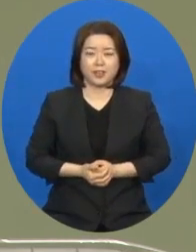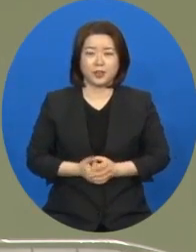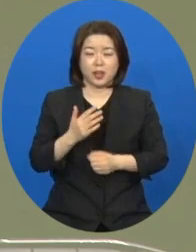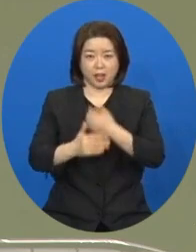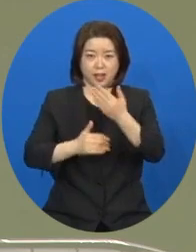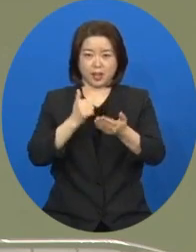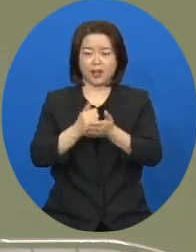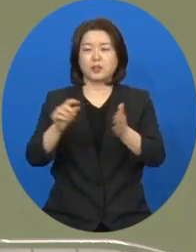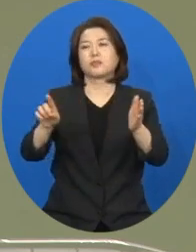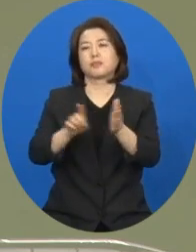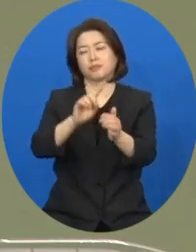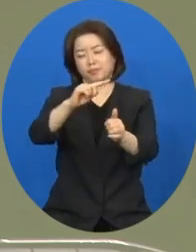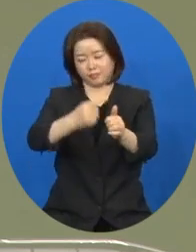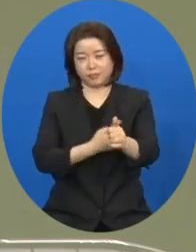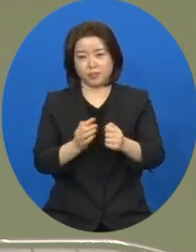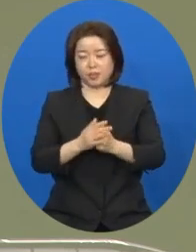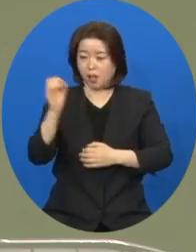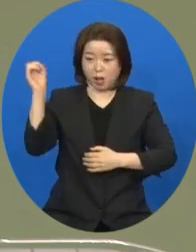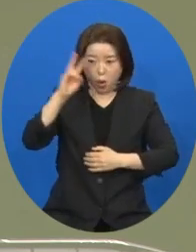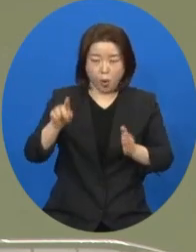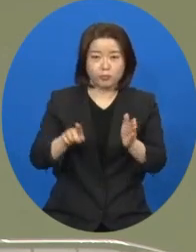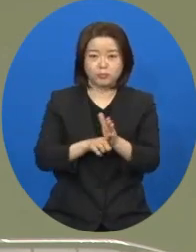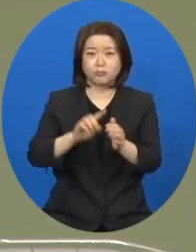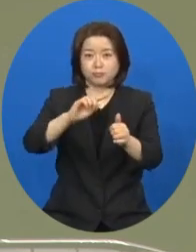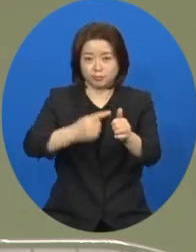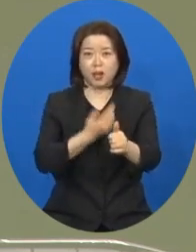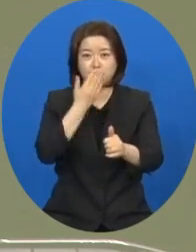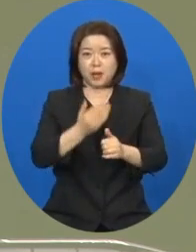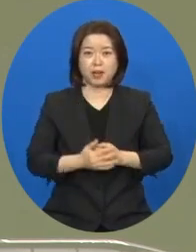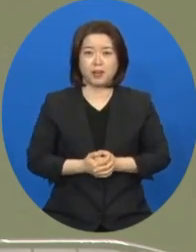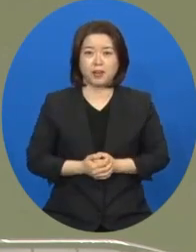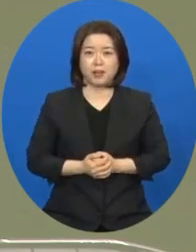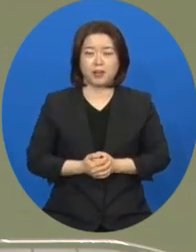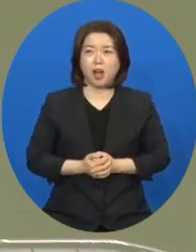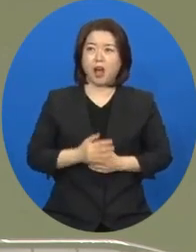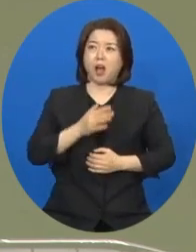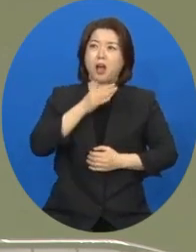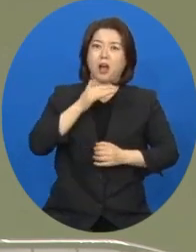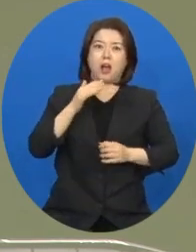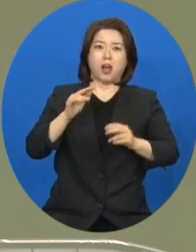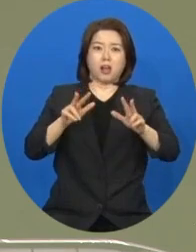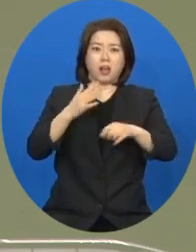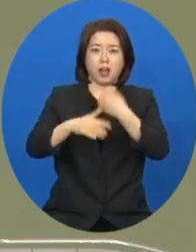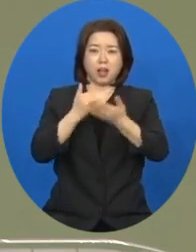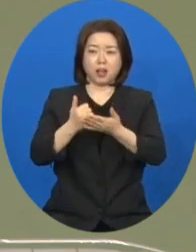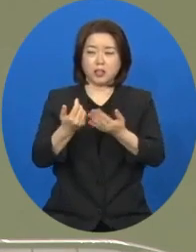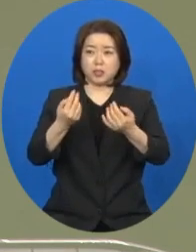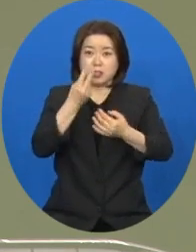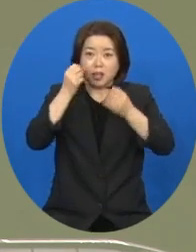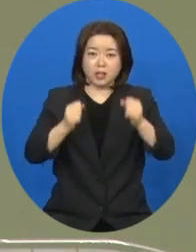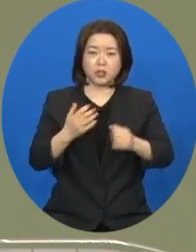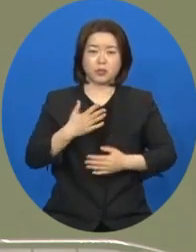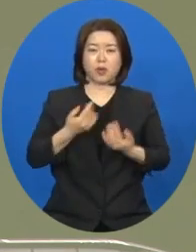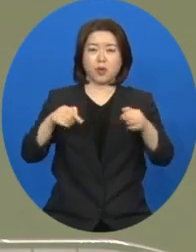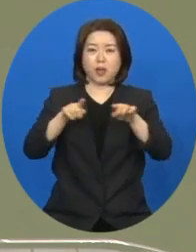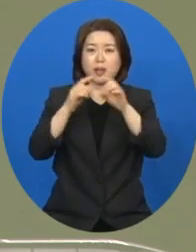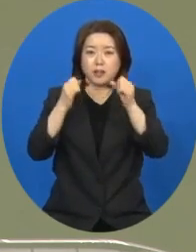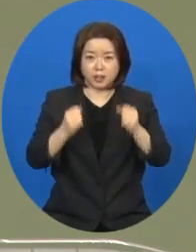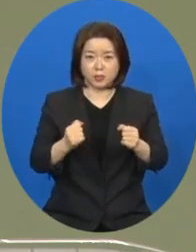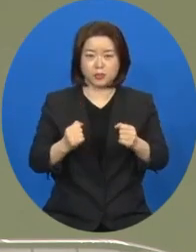하나님이 믿어지는 거예요. 갑자기 하나님이 지금 살아계시고 나와 함께 계시고